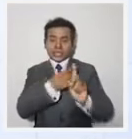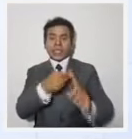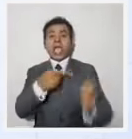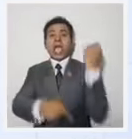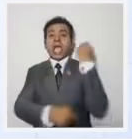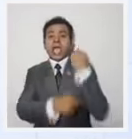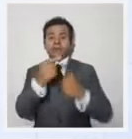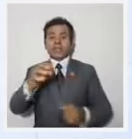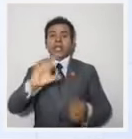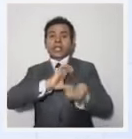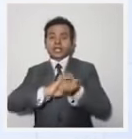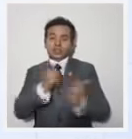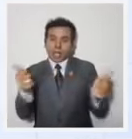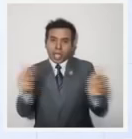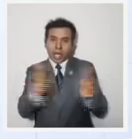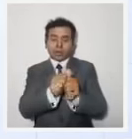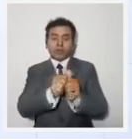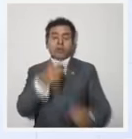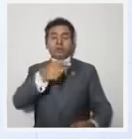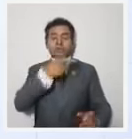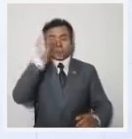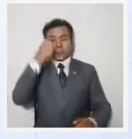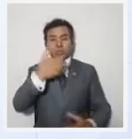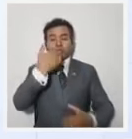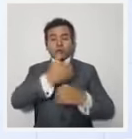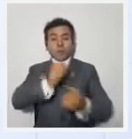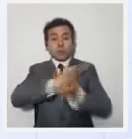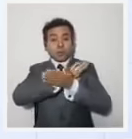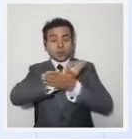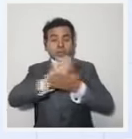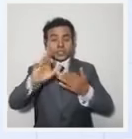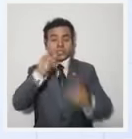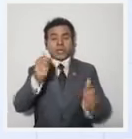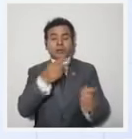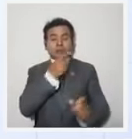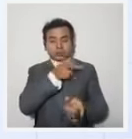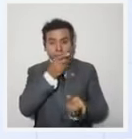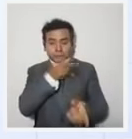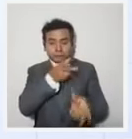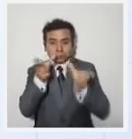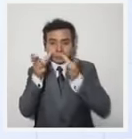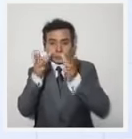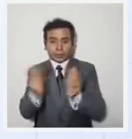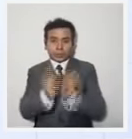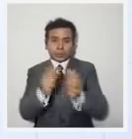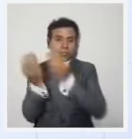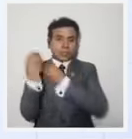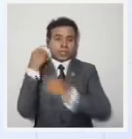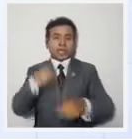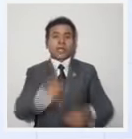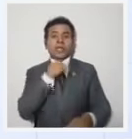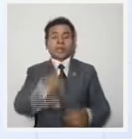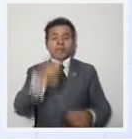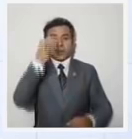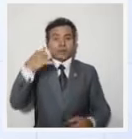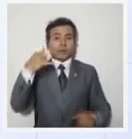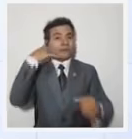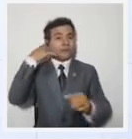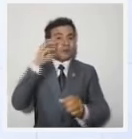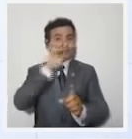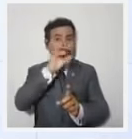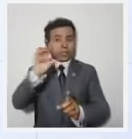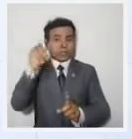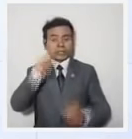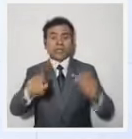এবং পৌরসভাকে সাথে নিয়ে পরিষ্কার পরিচ্ছন্নতা ও ডেঙ্গু মশা নিধনে কাজ করার জন্য অনুরোধ করা হয়েছে। প্রত্যেকটি জেলা উপজেলার